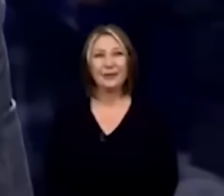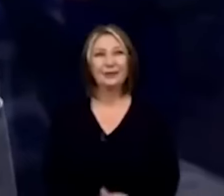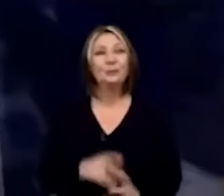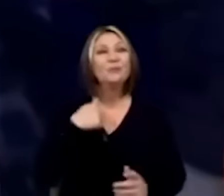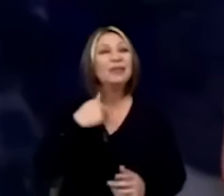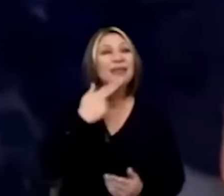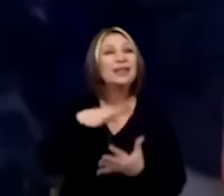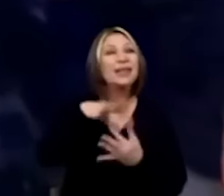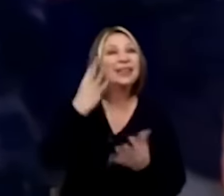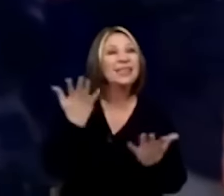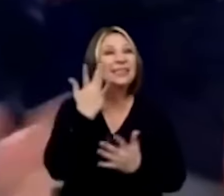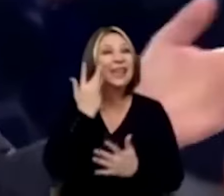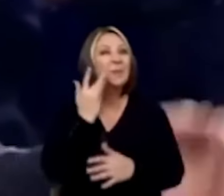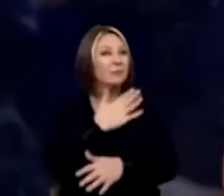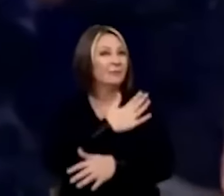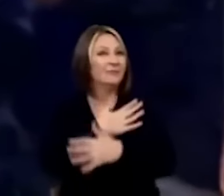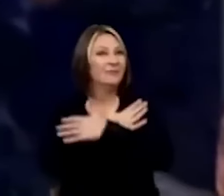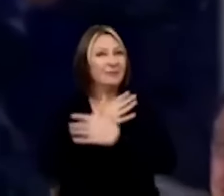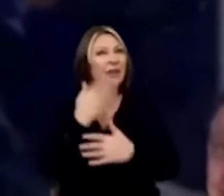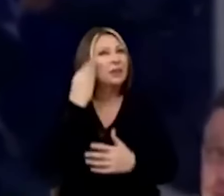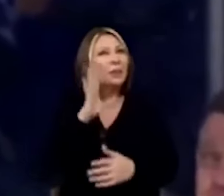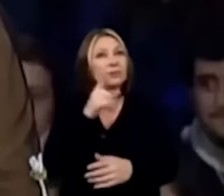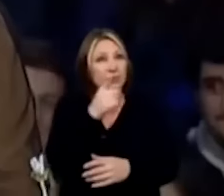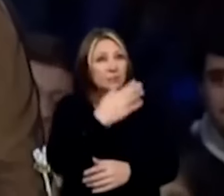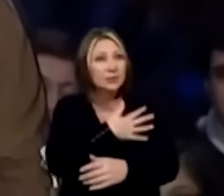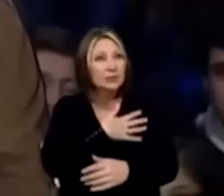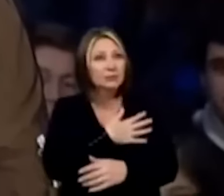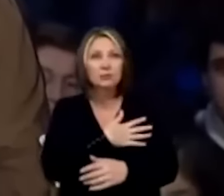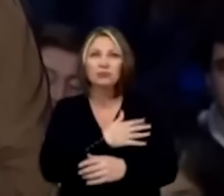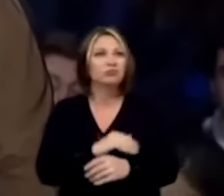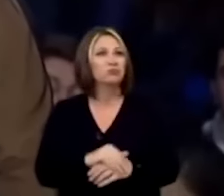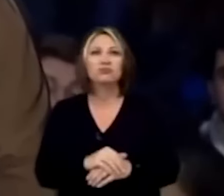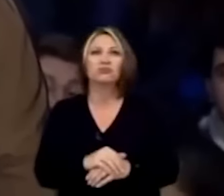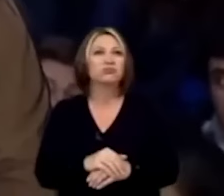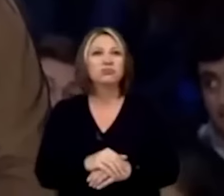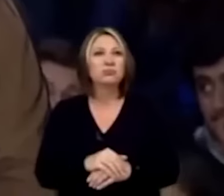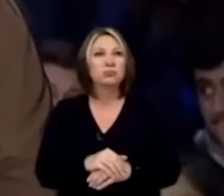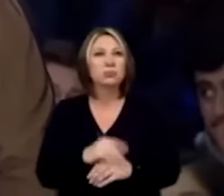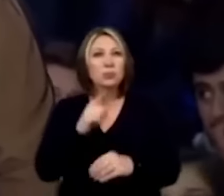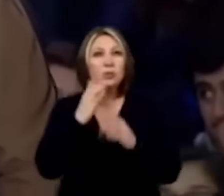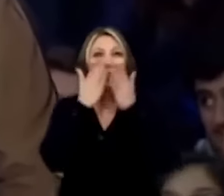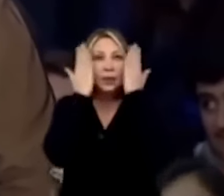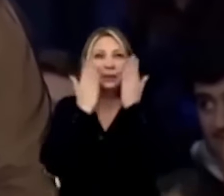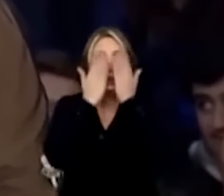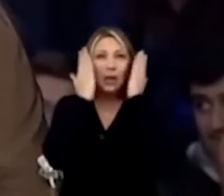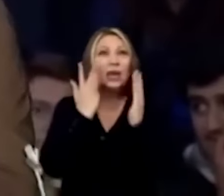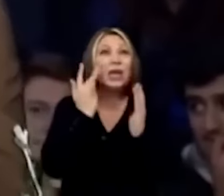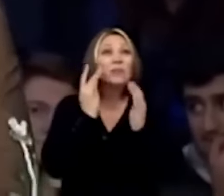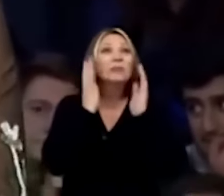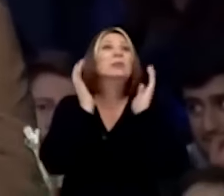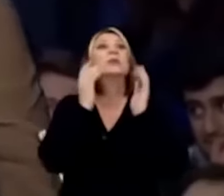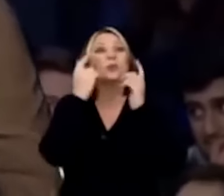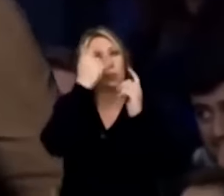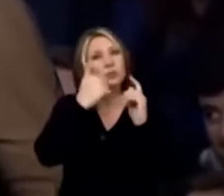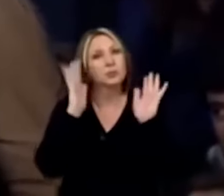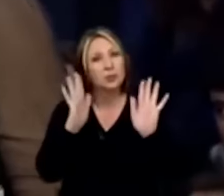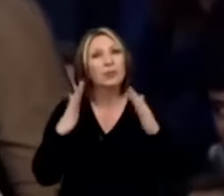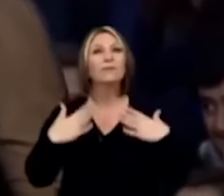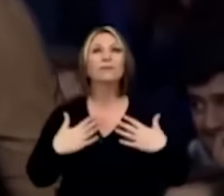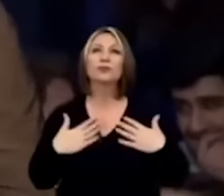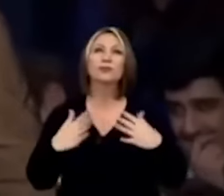Ben kadınların nasıl kremlendiğini anlamıyorum. Siz kremleniyor musunuz Gizem? Yok. Nasıl yani? Hayır. Bu surata, bu güzel surata hiç krem yani değmiyor. Yüze falan